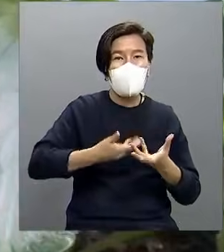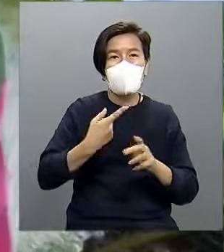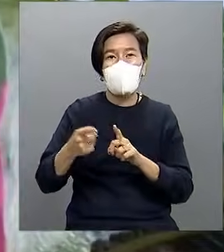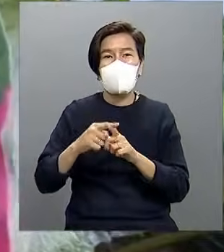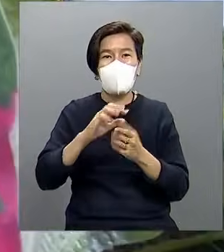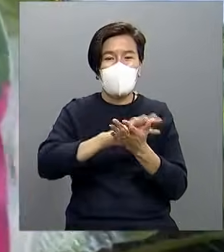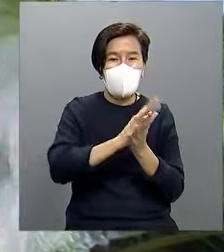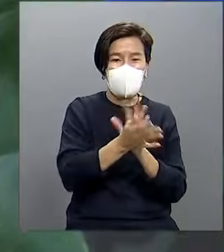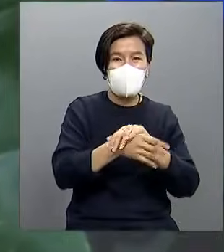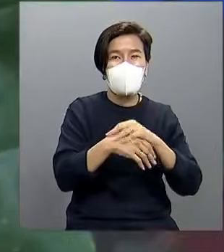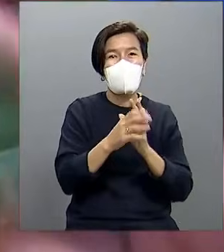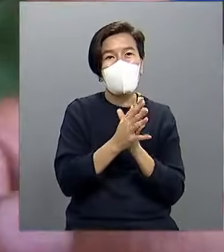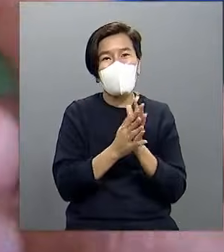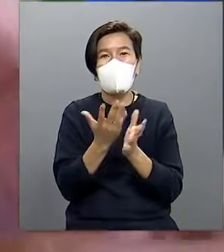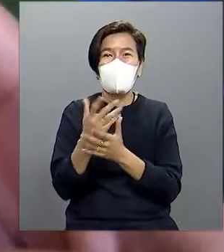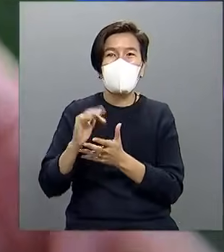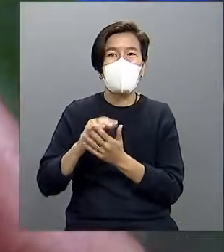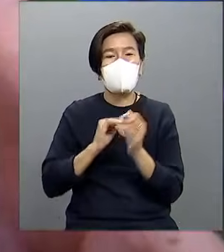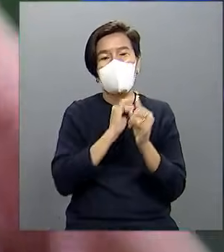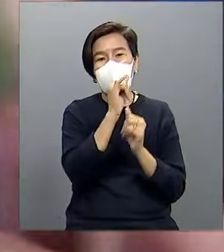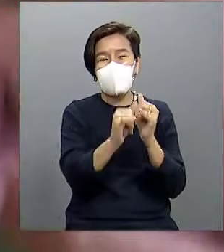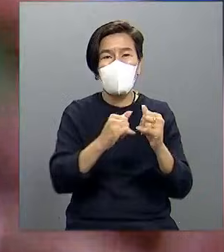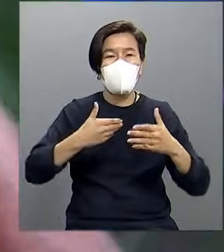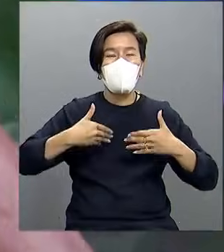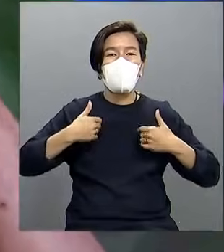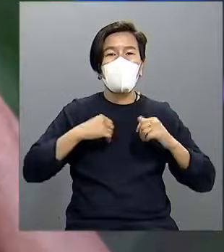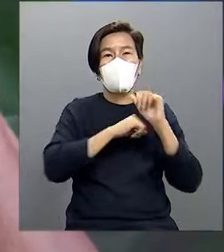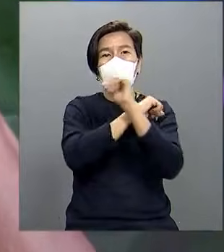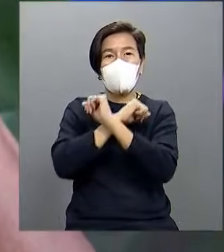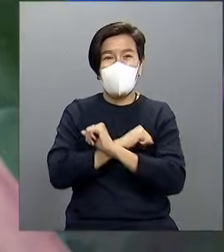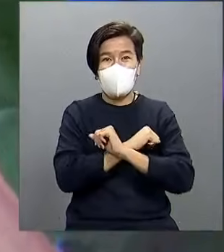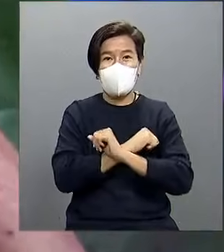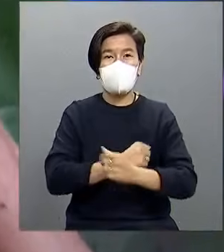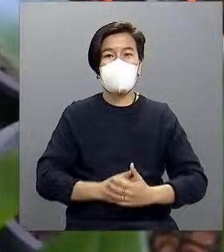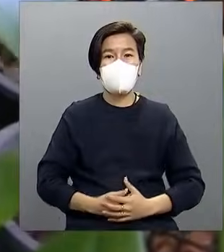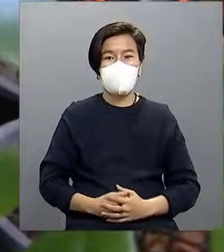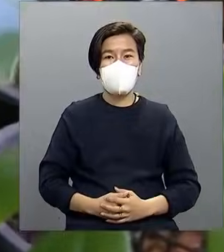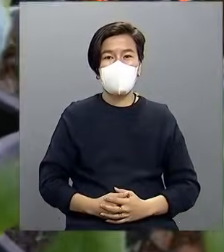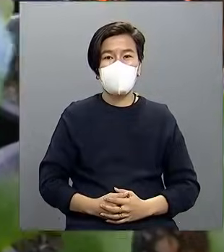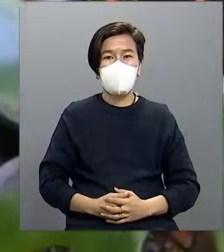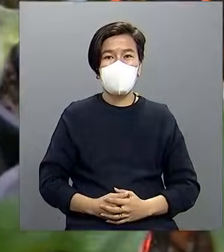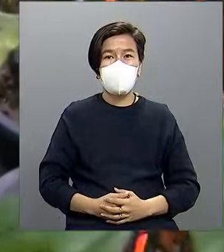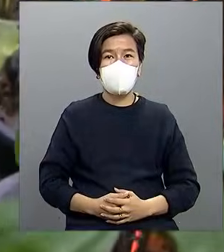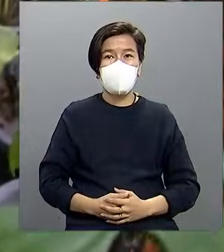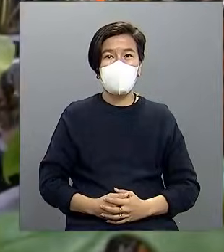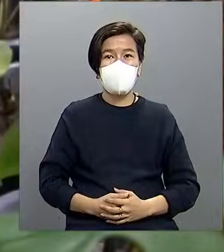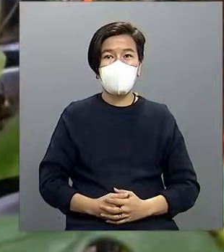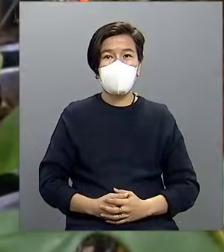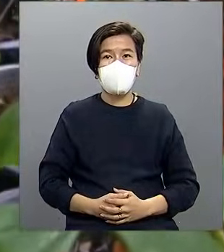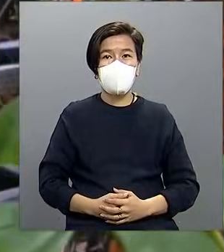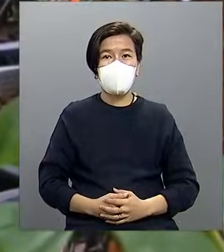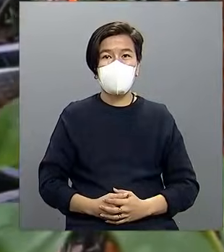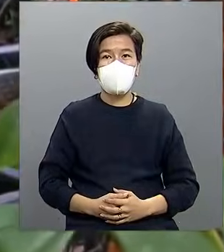เพื่อความสุขแล้วก็ปลอดภัยของตัวเรานะครับ นี ่สักต้นไหมฮะสองท่านมอนสเตอร่า